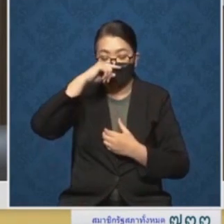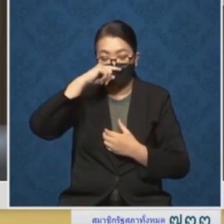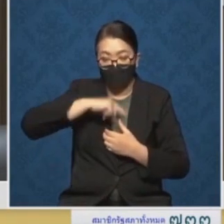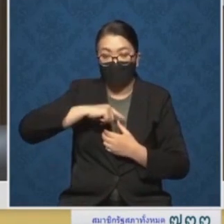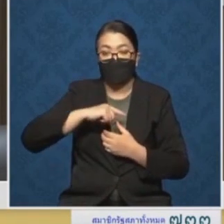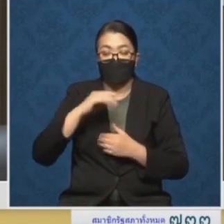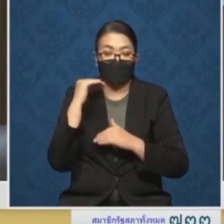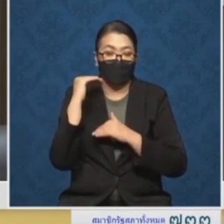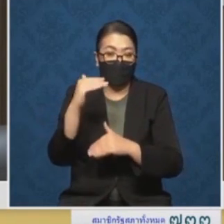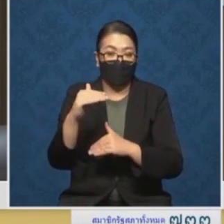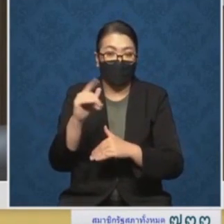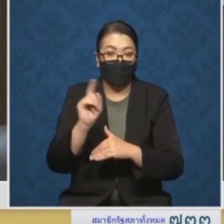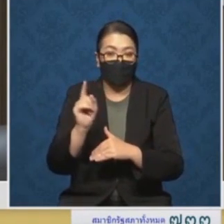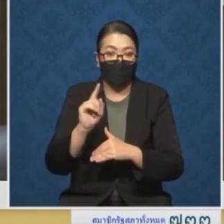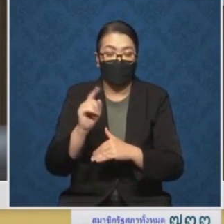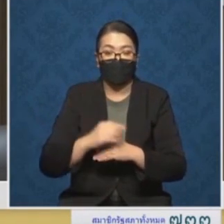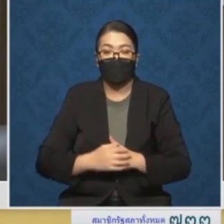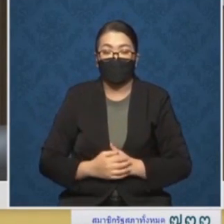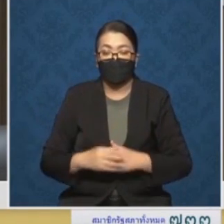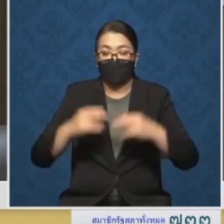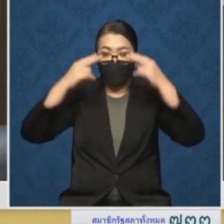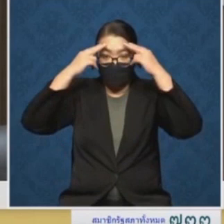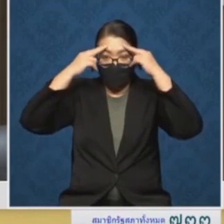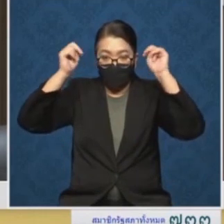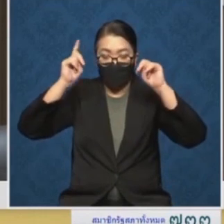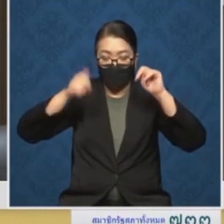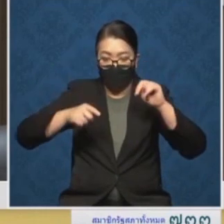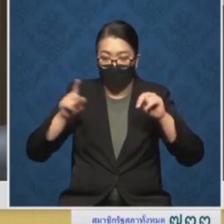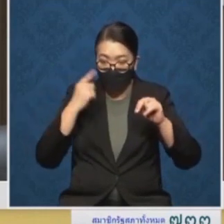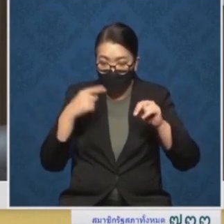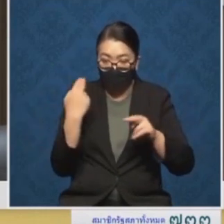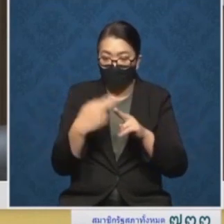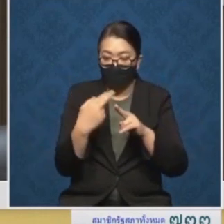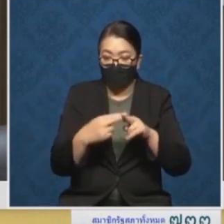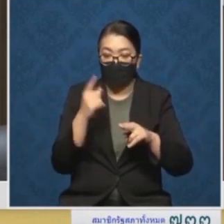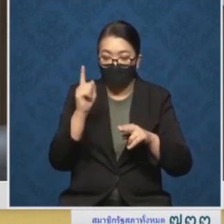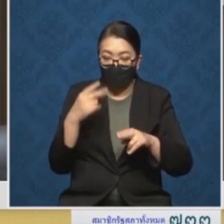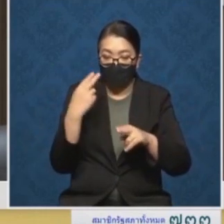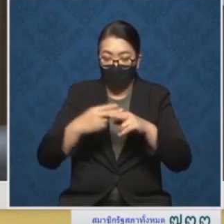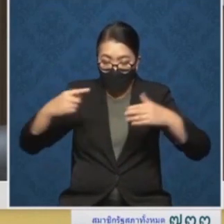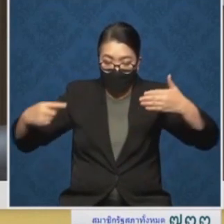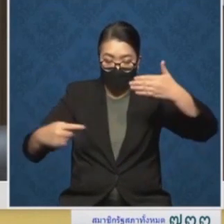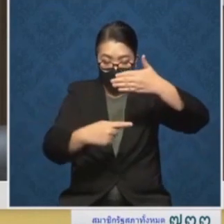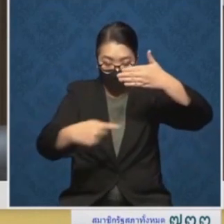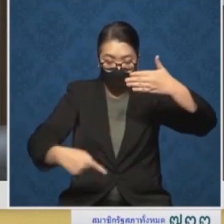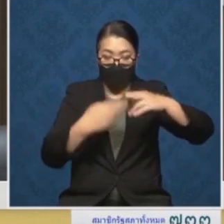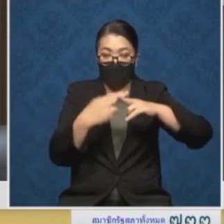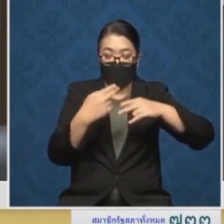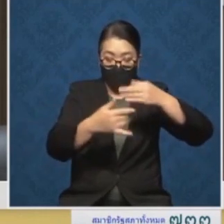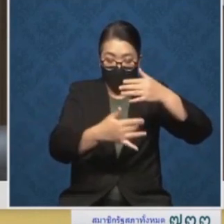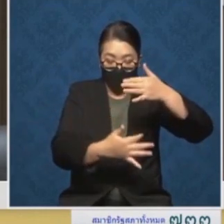ได้กำหนดให้นายกรัฐมนตรีต้องเป็นคนที่มีชื่ออยู่ในบัญชีรายชื่อที่พรรคการเมืองแจ้ง